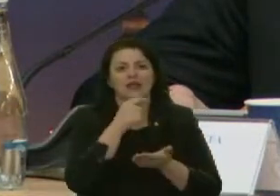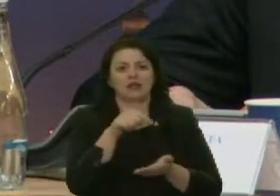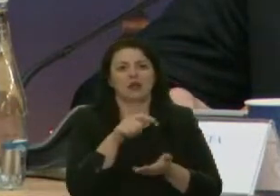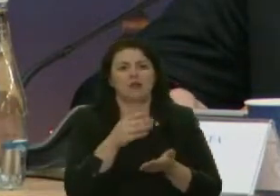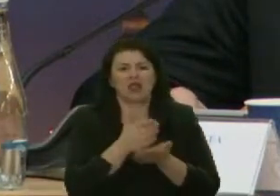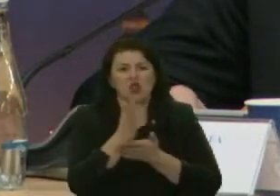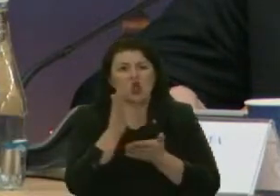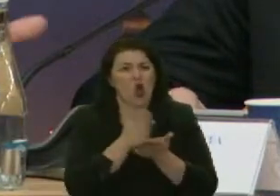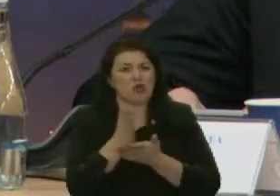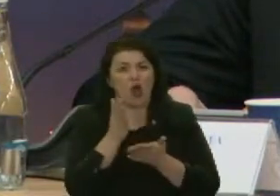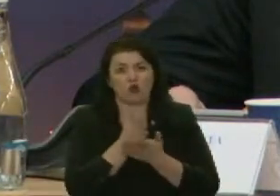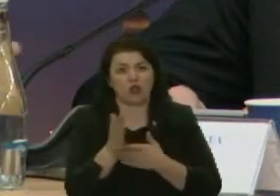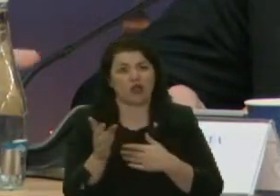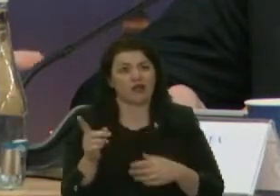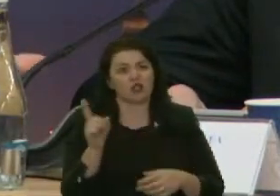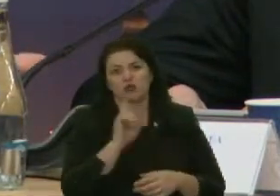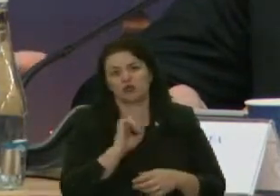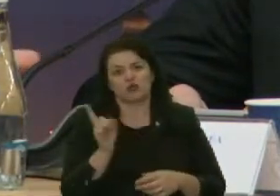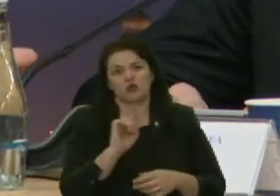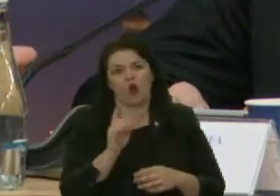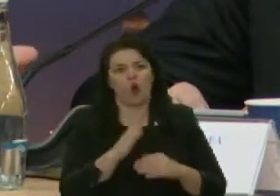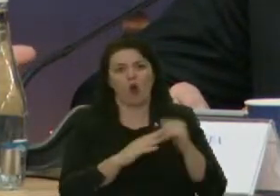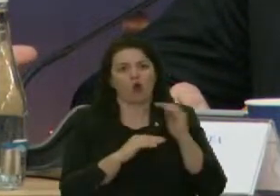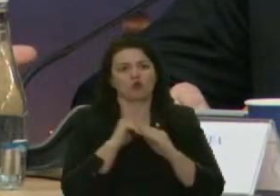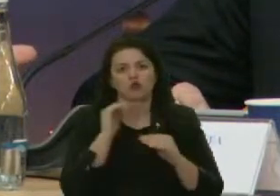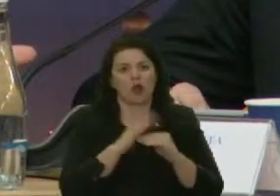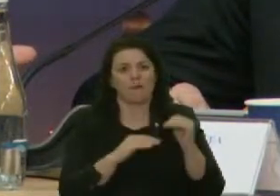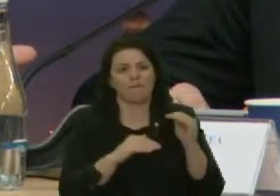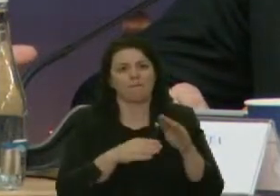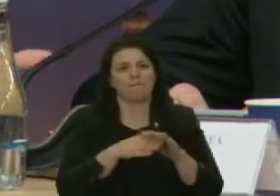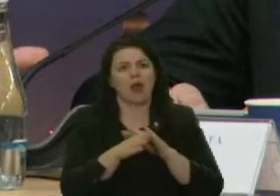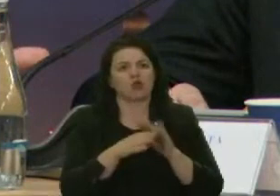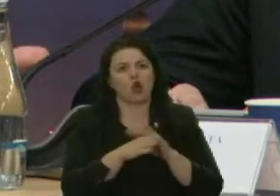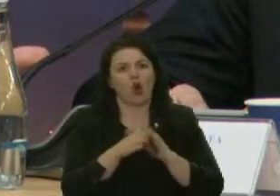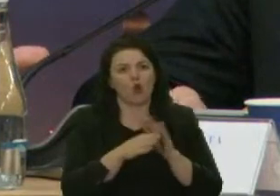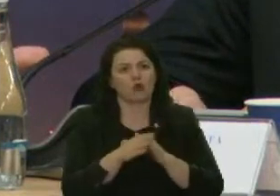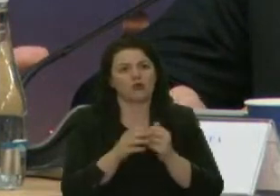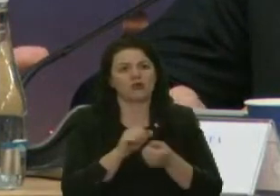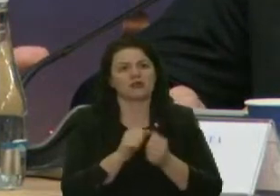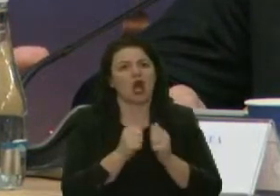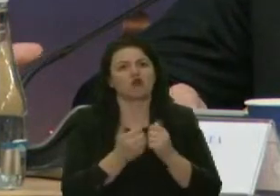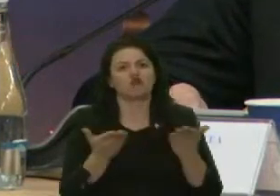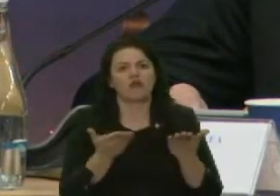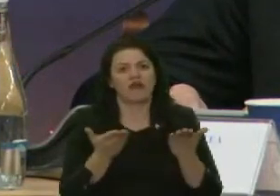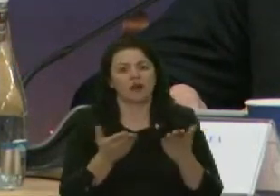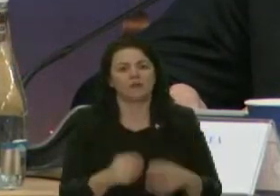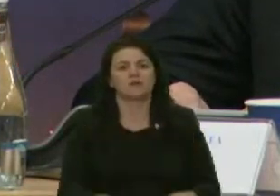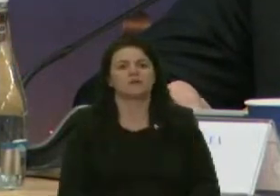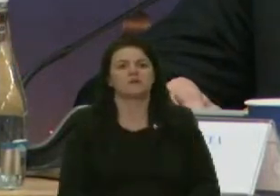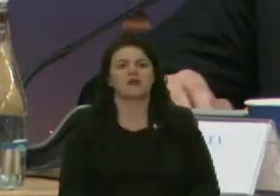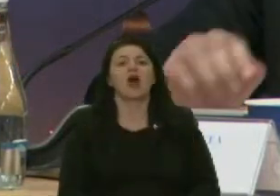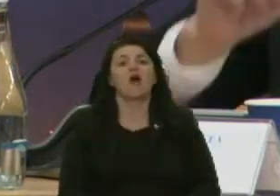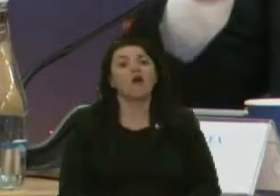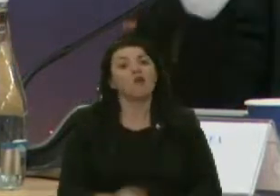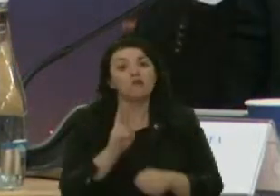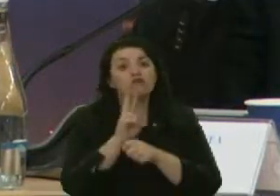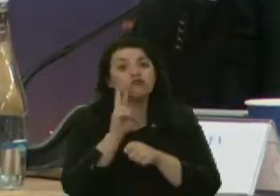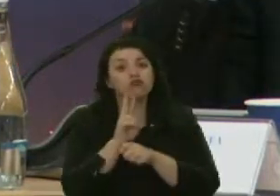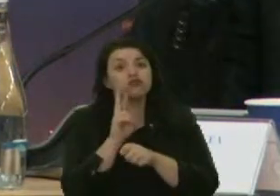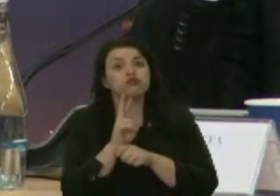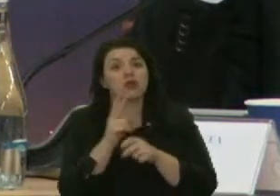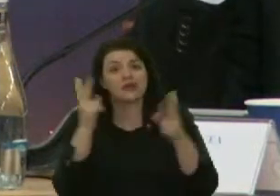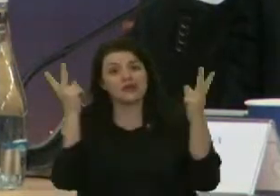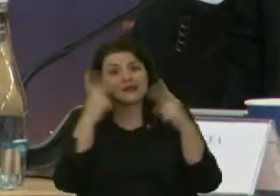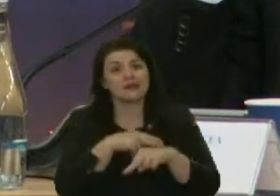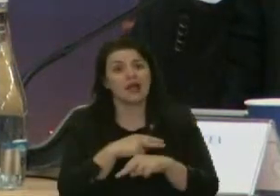pentru întotdeauna pentru că nu întotdeauna construim metrou și centura metropolitană în Cluj nu în fiecare an de aceea aș vrea să aveți această reținere și să